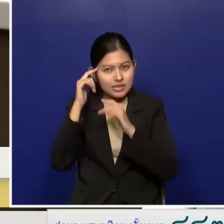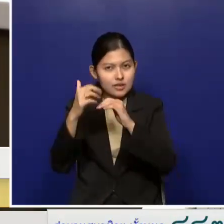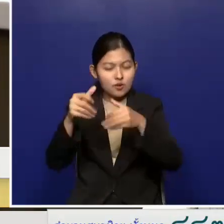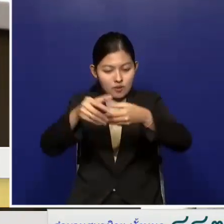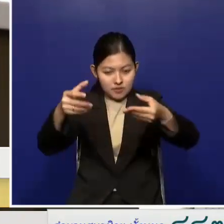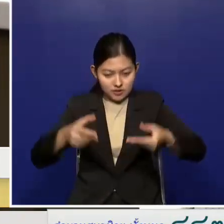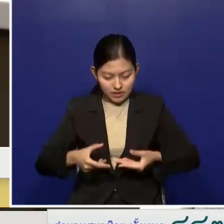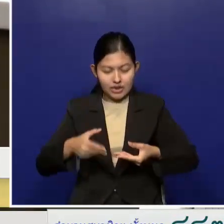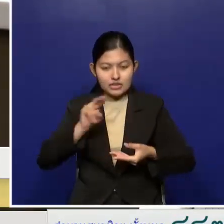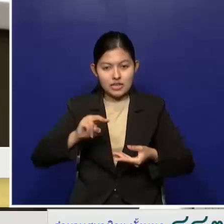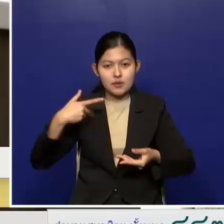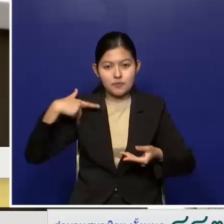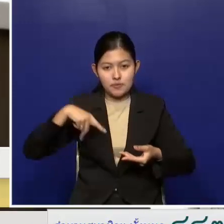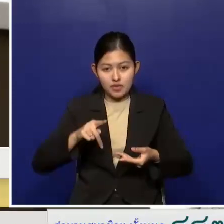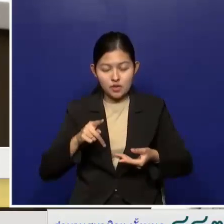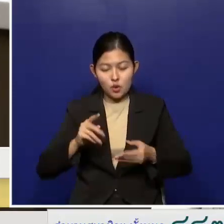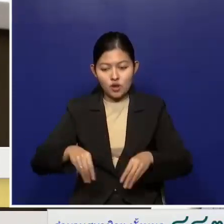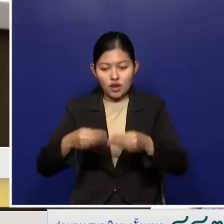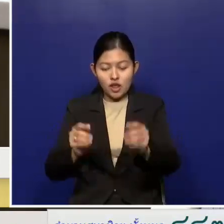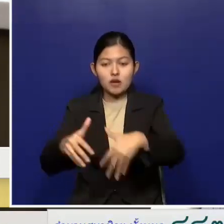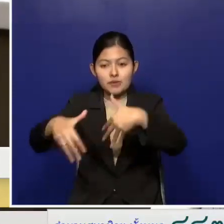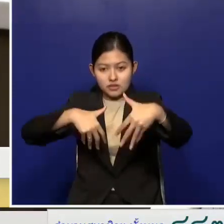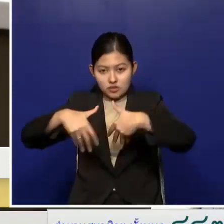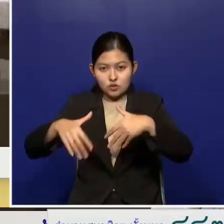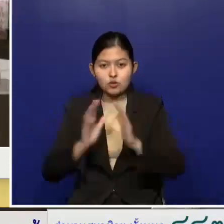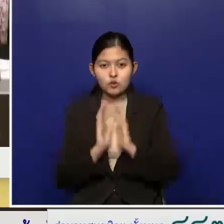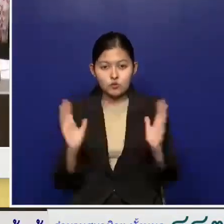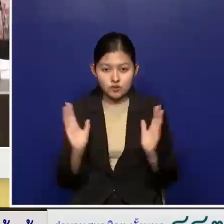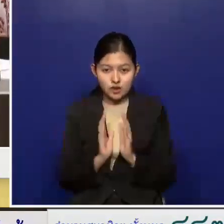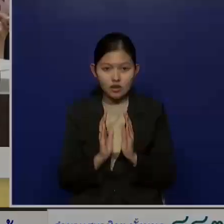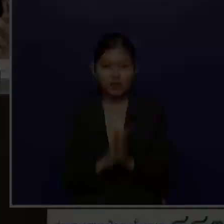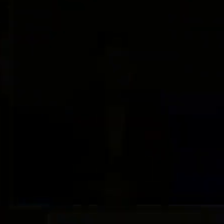ใช้ประโยชน์จะเป็นประโยชน์กับประชาชนค่ะขอบคุณค่ะท่านประธาน ขอบคุณครับต่อไป